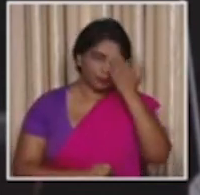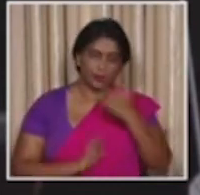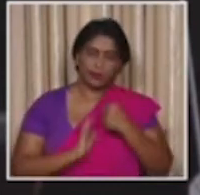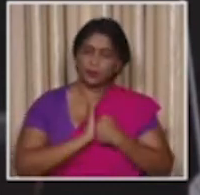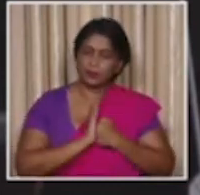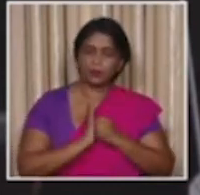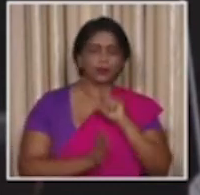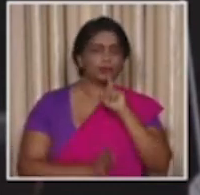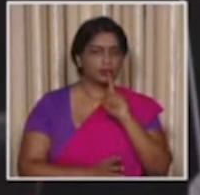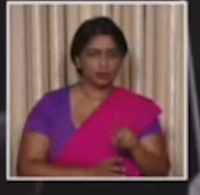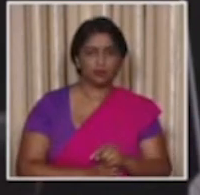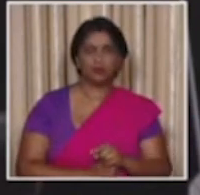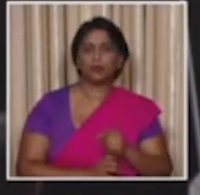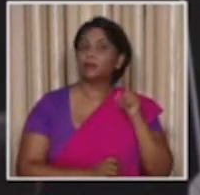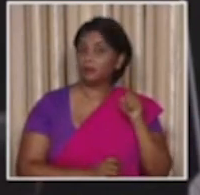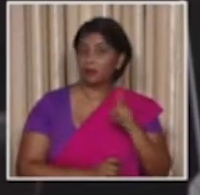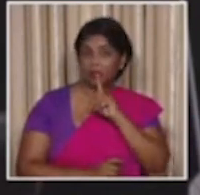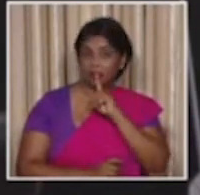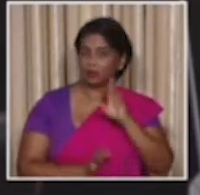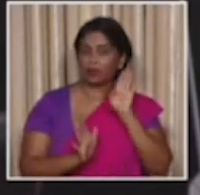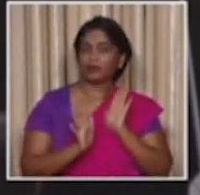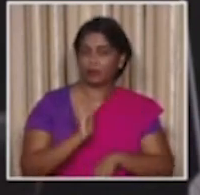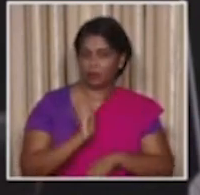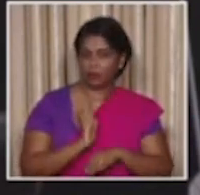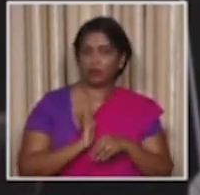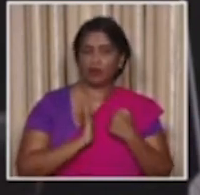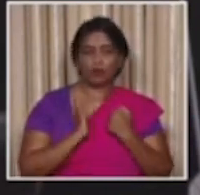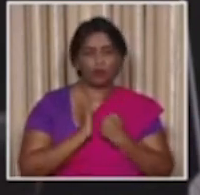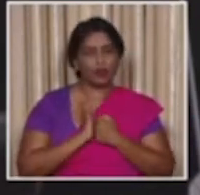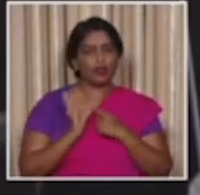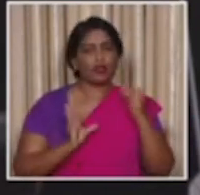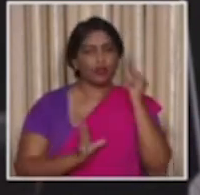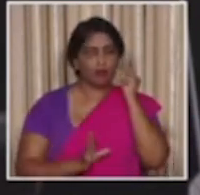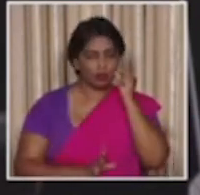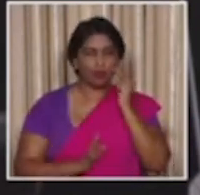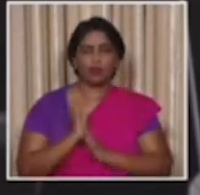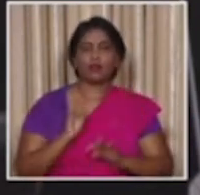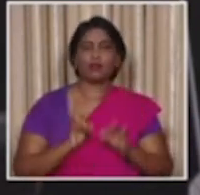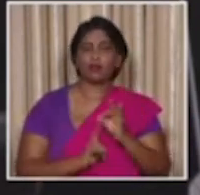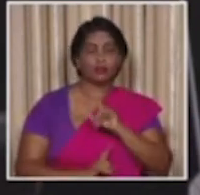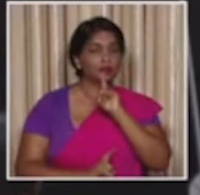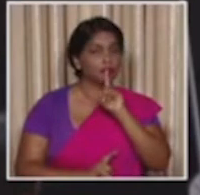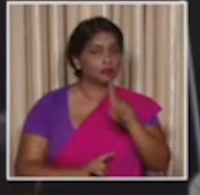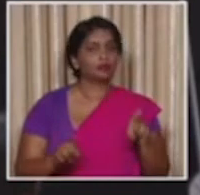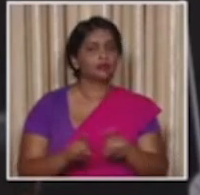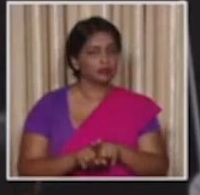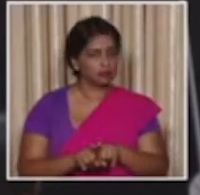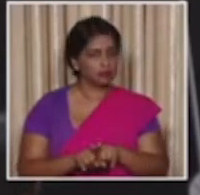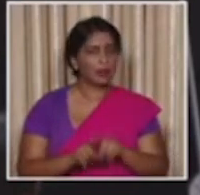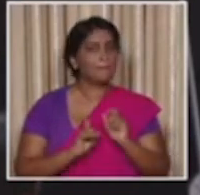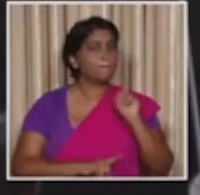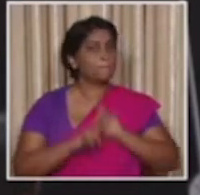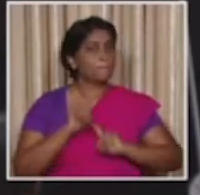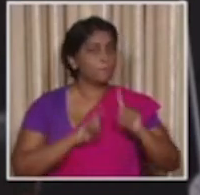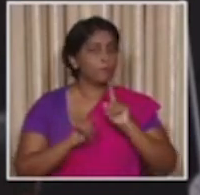ගෞරවයෙන් ඉල්ලා සිටිනවා ඒ නියෝගය ඉවත් කරන්නයි කියලා. ගරු අනුර කුමාර දිසානායක මන්ත්‍රීතුමා සඳහන් කළ පරිදි